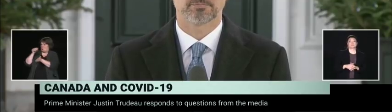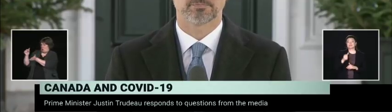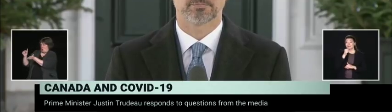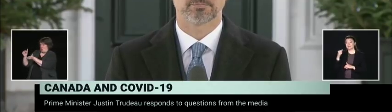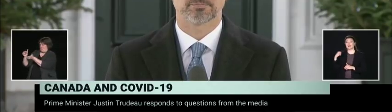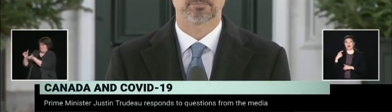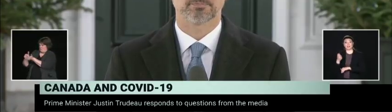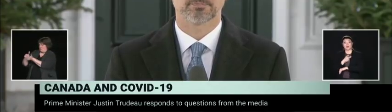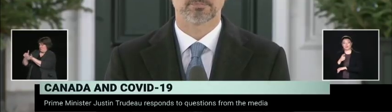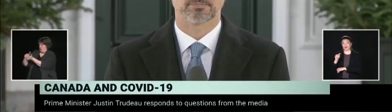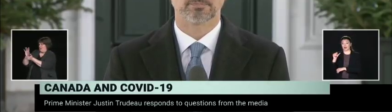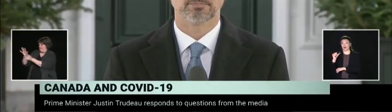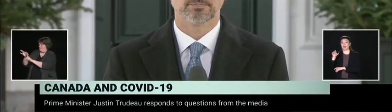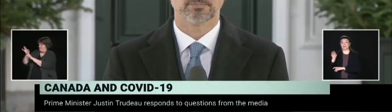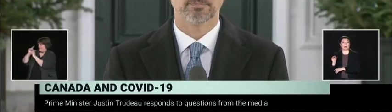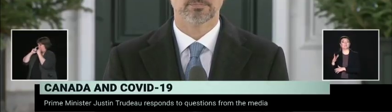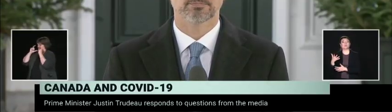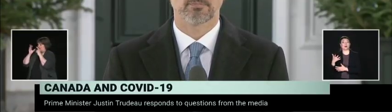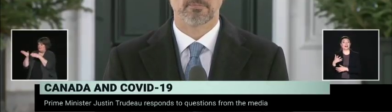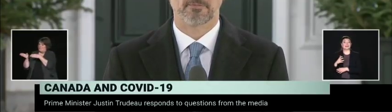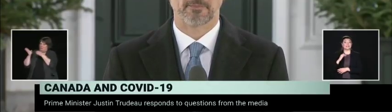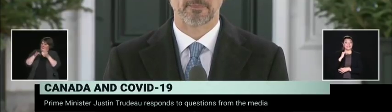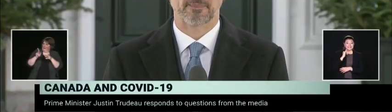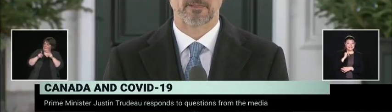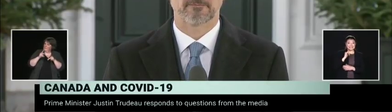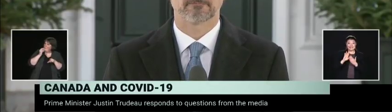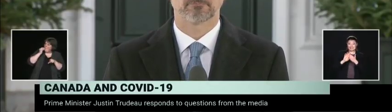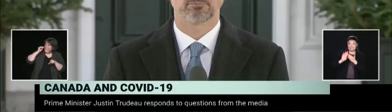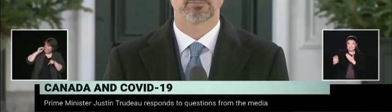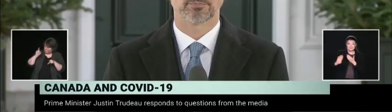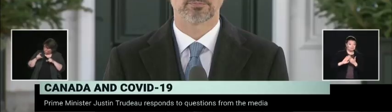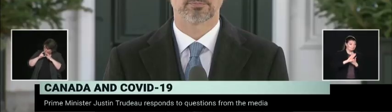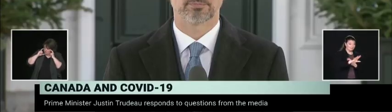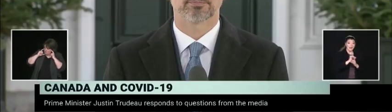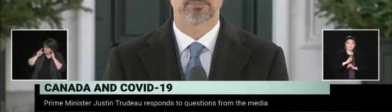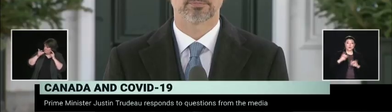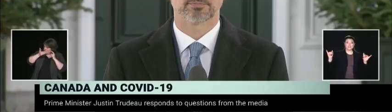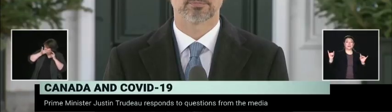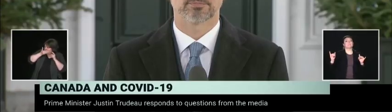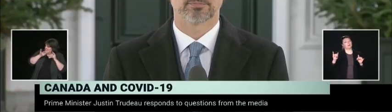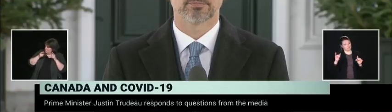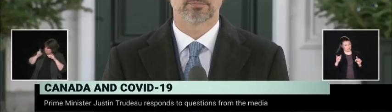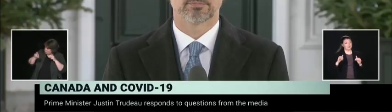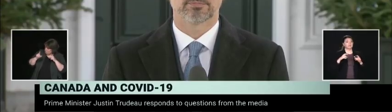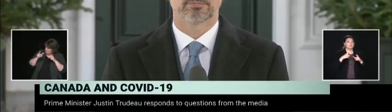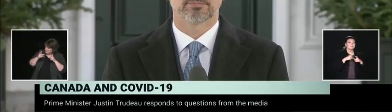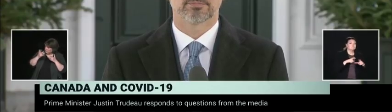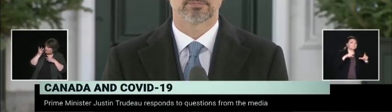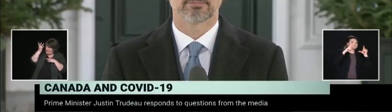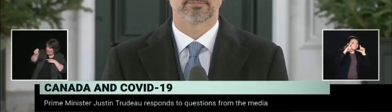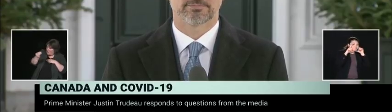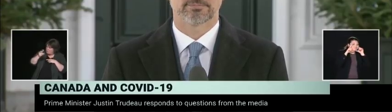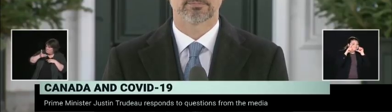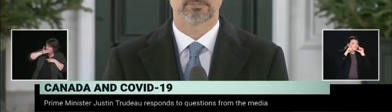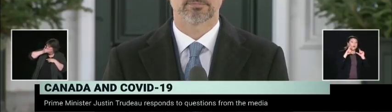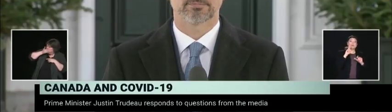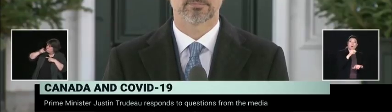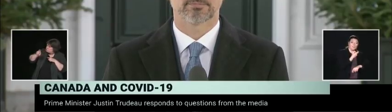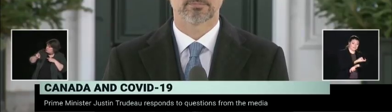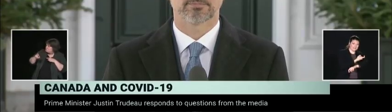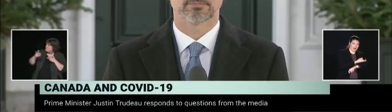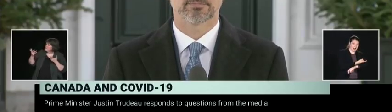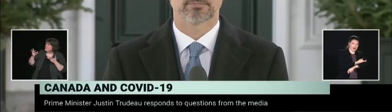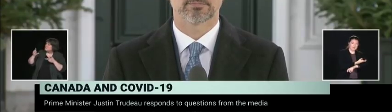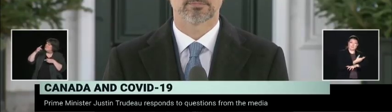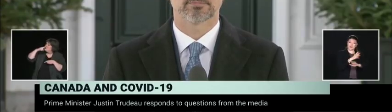not possible, but there's still a lot of confusion about when and where one should wear a mask. Maybe you could clarify for Canadians regarding